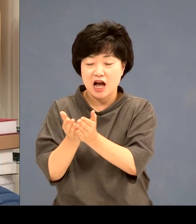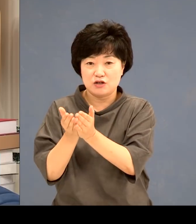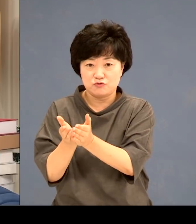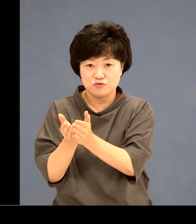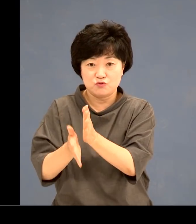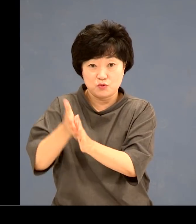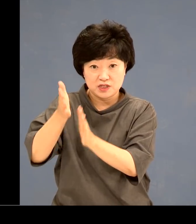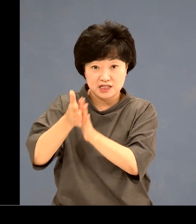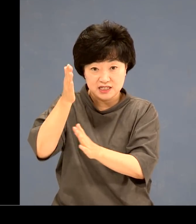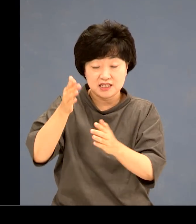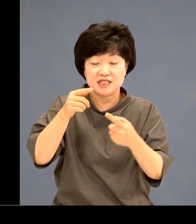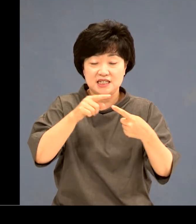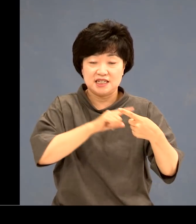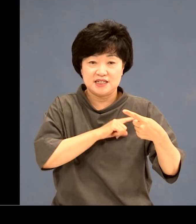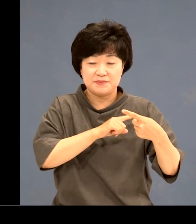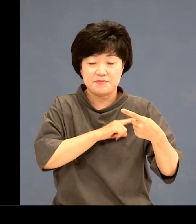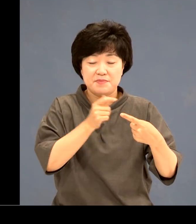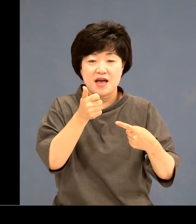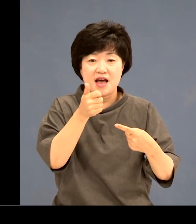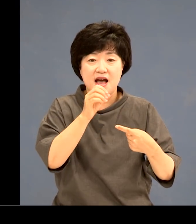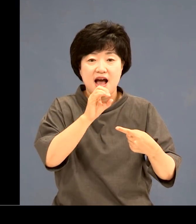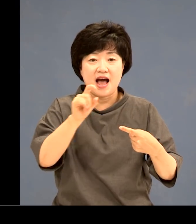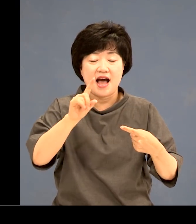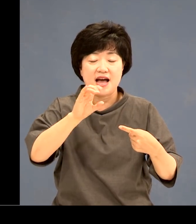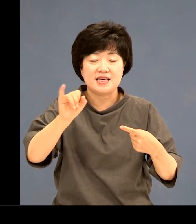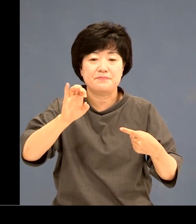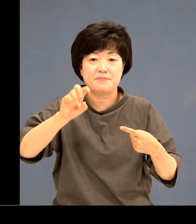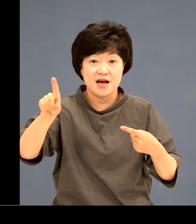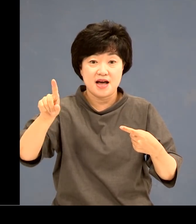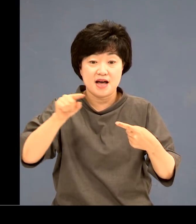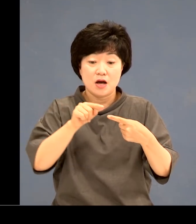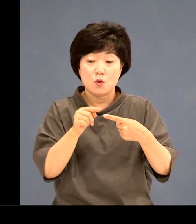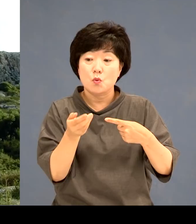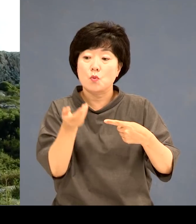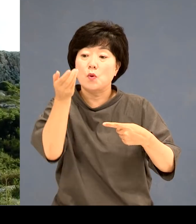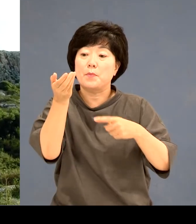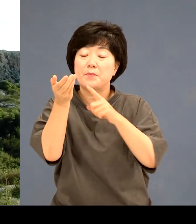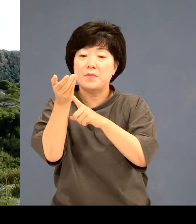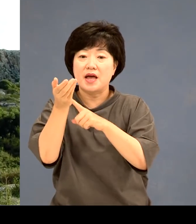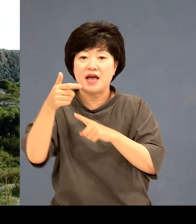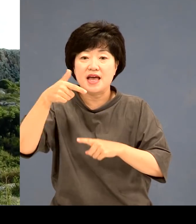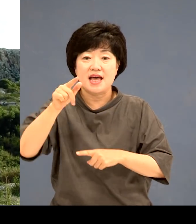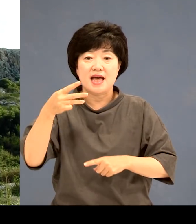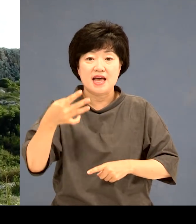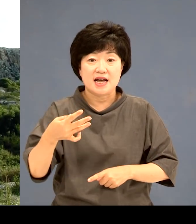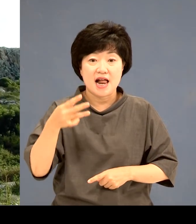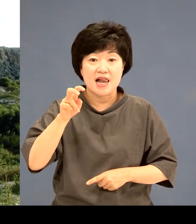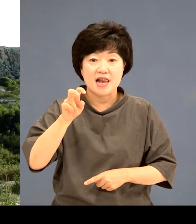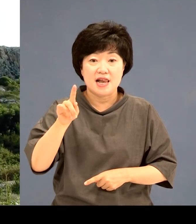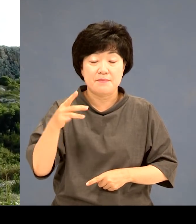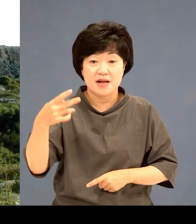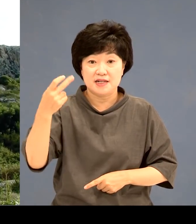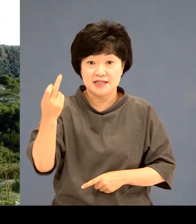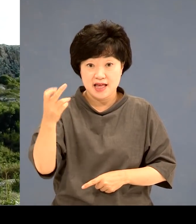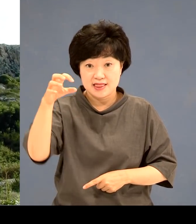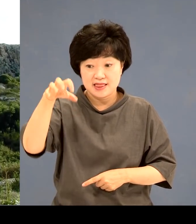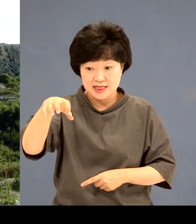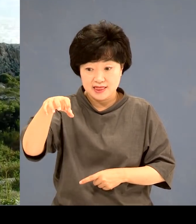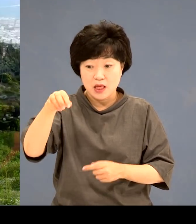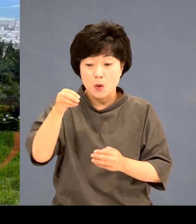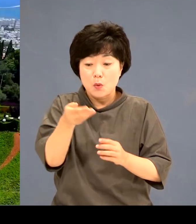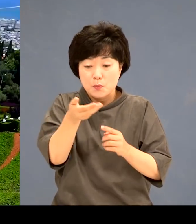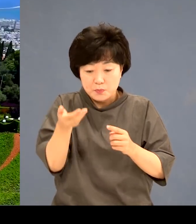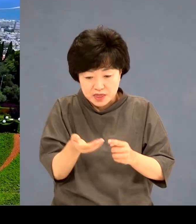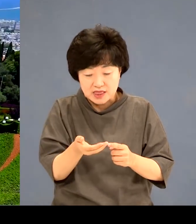한 곳이 네. 하이파라고 하는 곳이 있는데요. 하이파요. 근데 이제 저희들이 이제 잘 아는 이제 갈멜산이라고 하는 네네. 이제 그곳에서